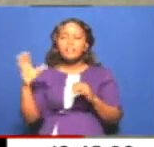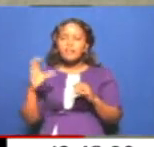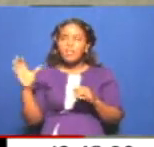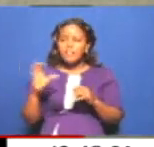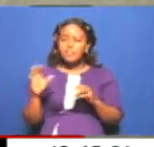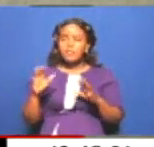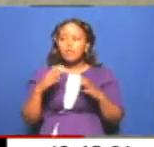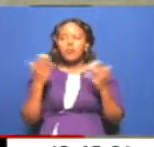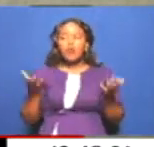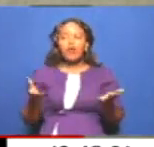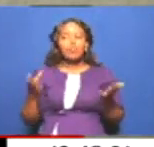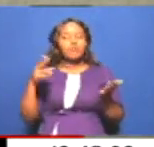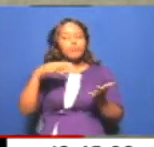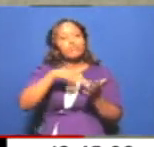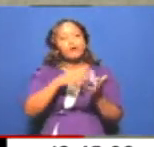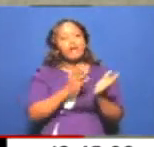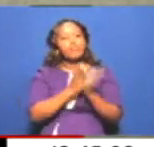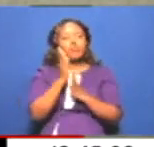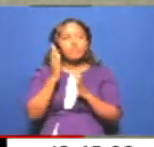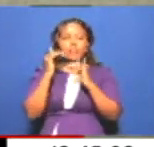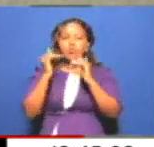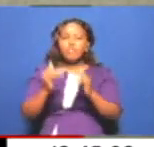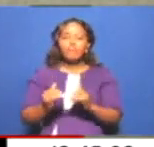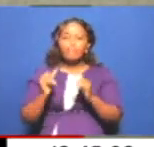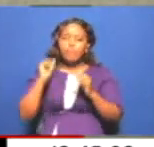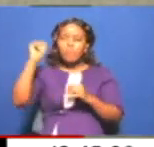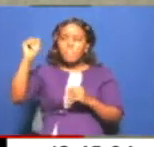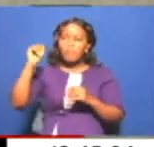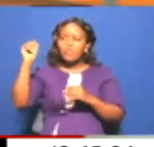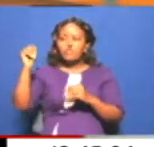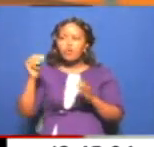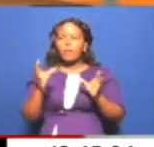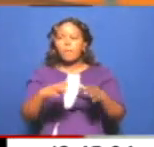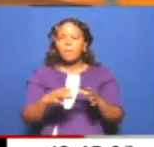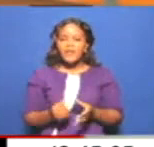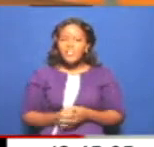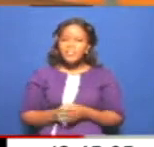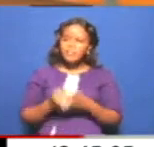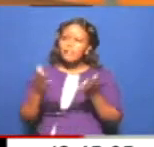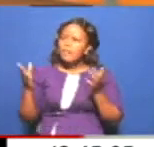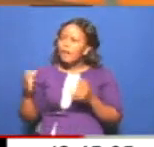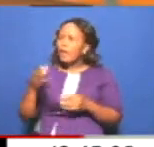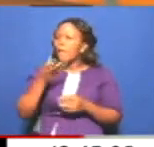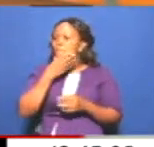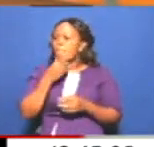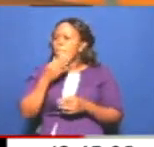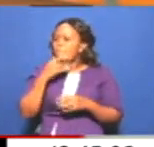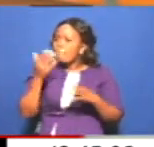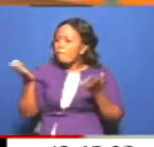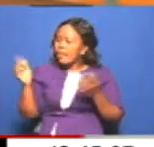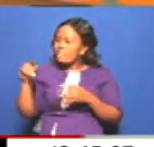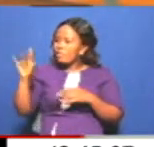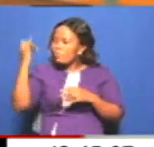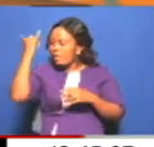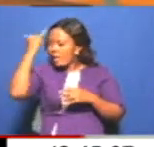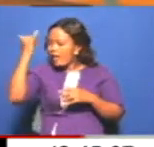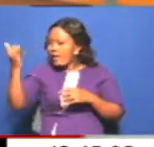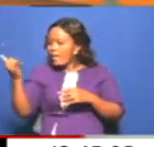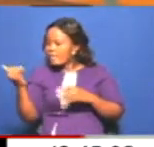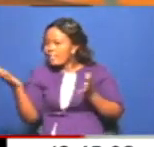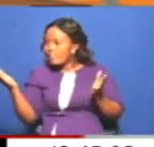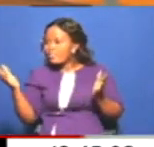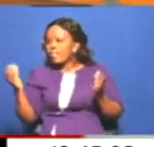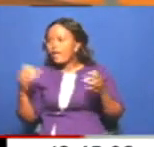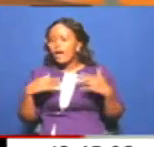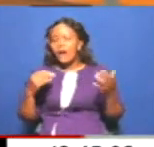kwa kutengeneza political party mpya. Naam. Yeah. Shadrack, pengine ukitupatia maoni yako kuhusiana na swala hili. Yapo madai